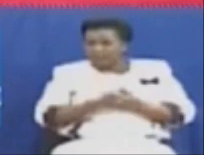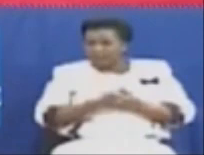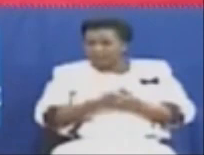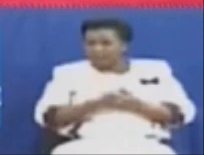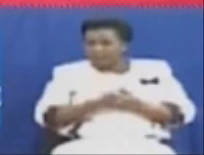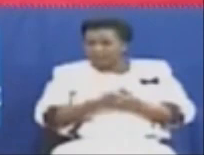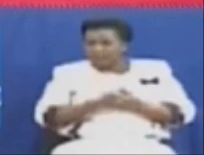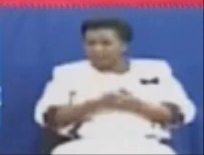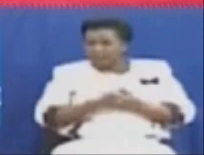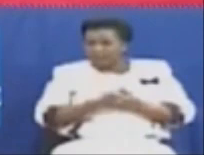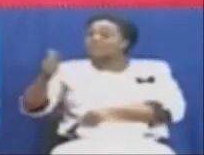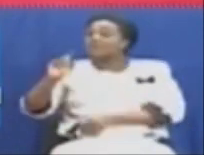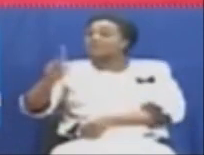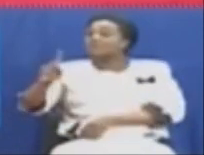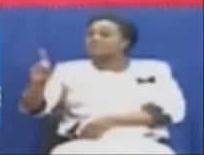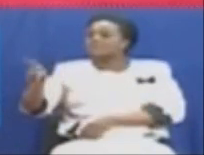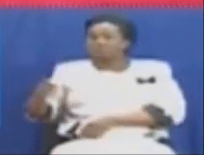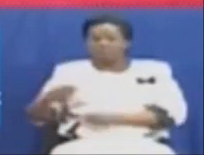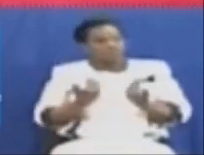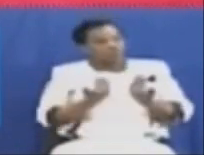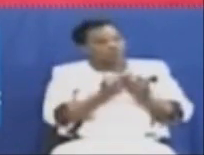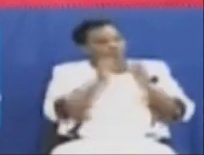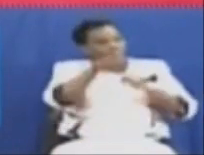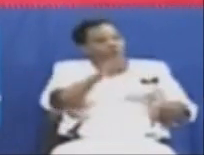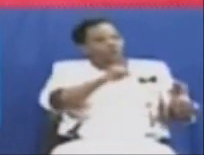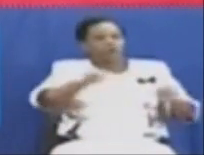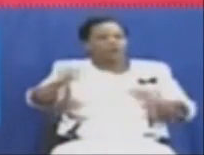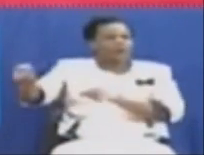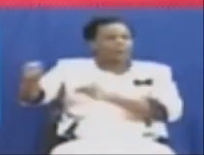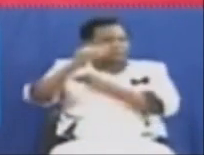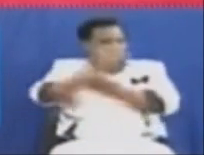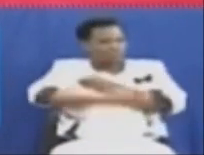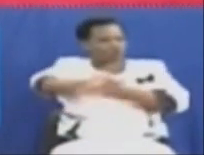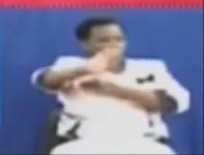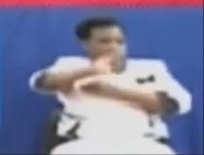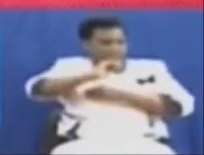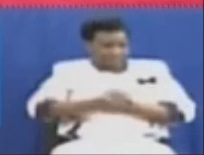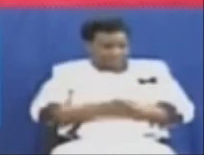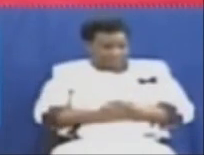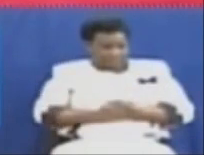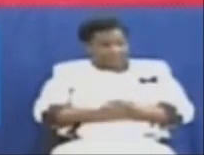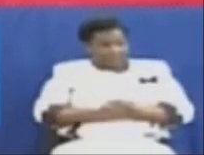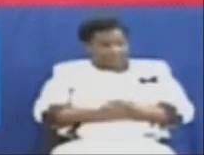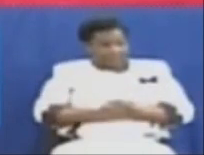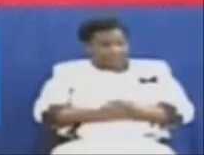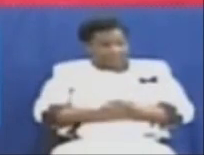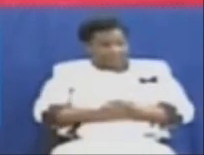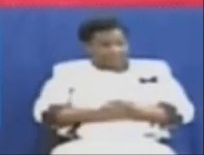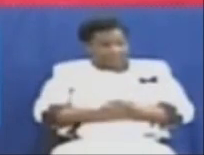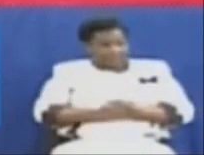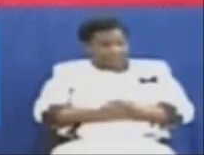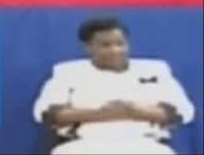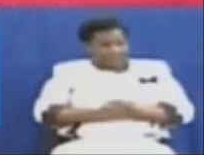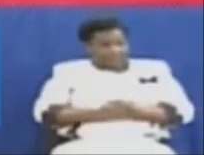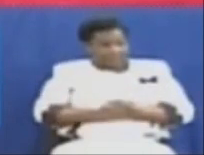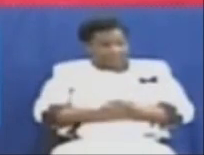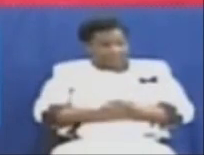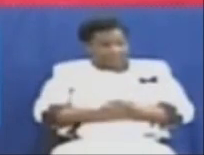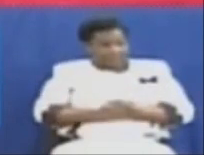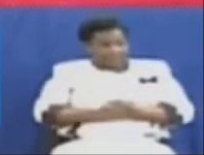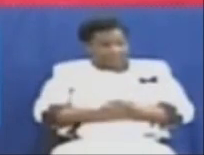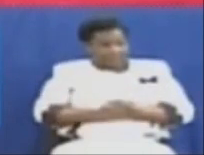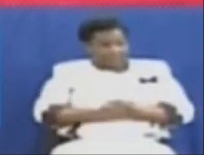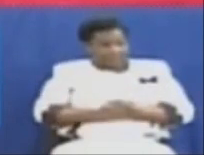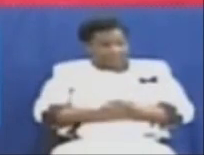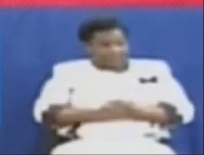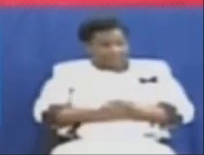tahadhari. Wale wote waliokaa kwenye maeneo hatarishi na kwa kiwango hiki cha mvua na hali ambayo tumeiona,